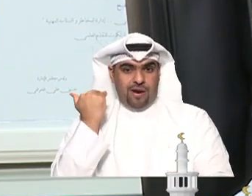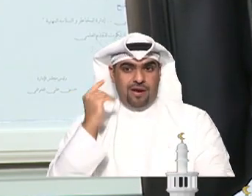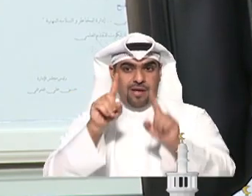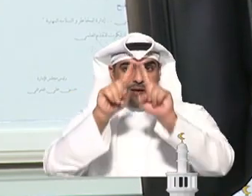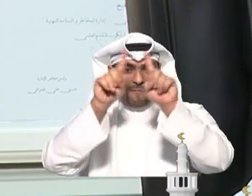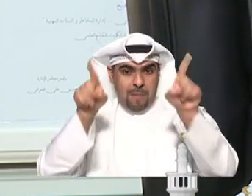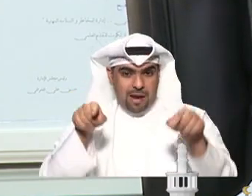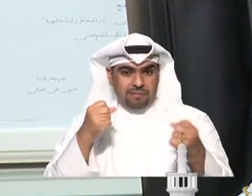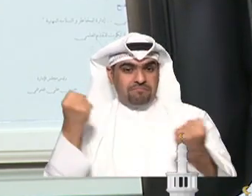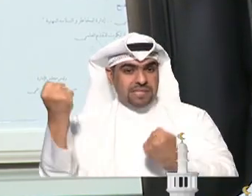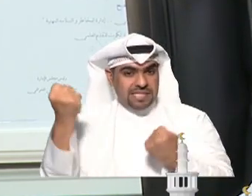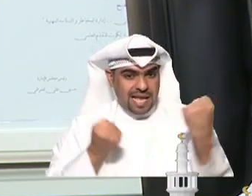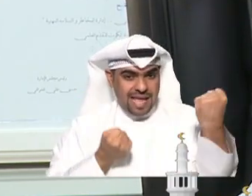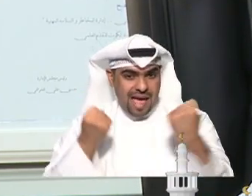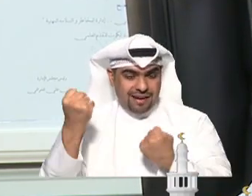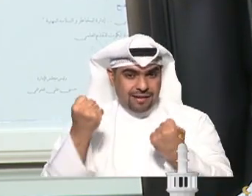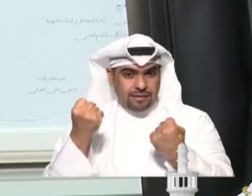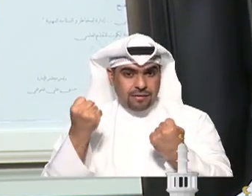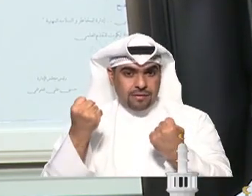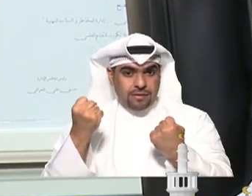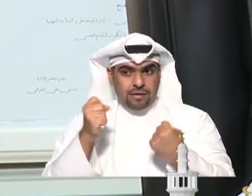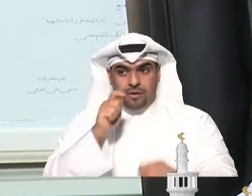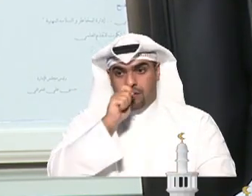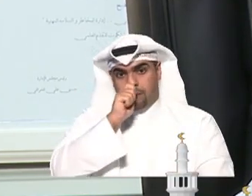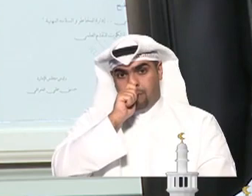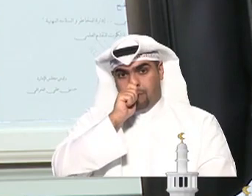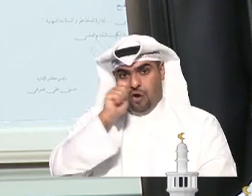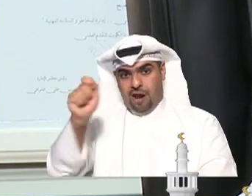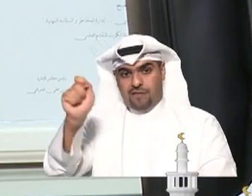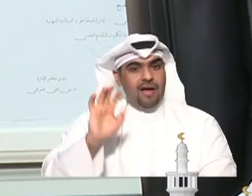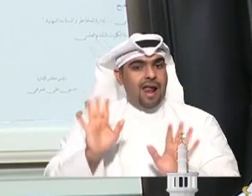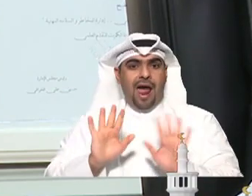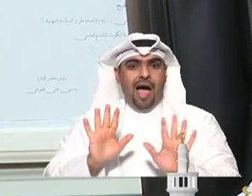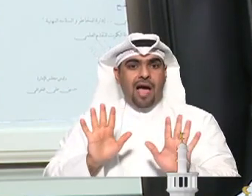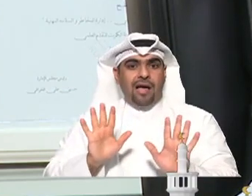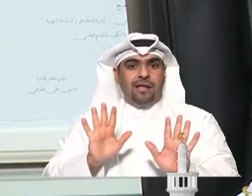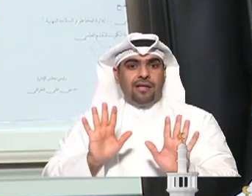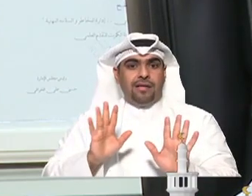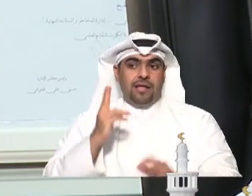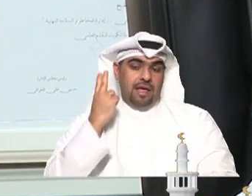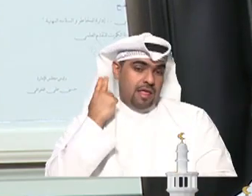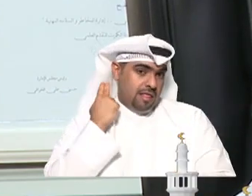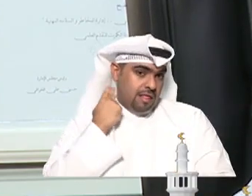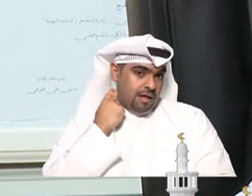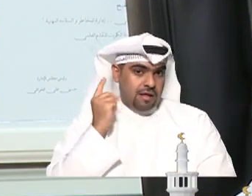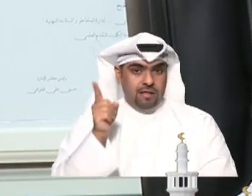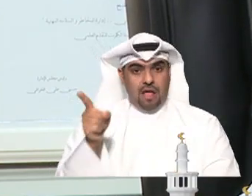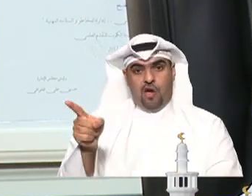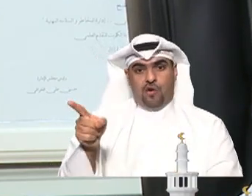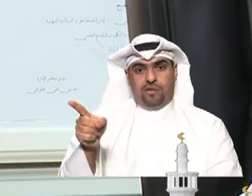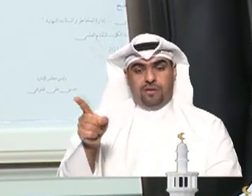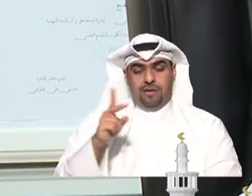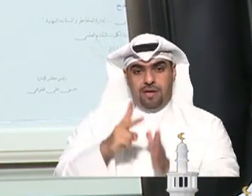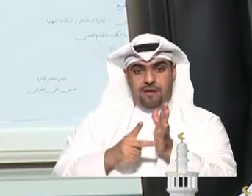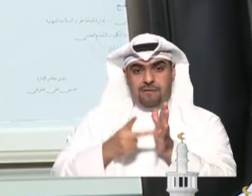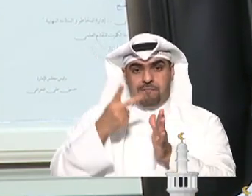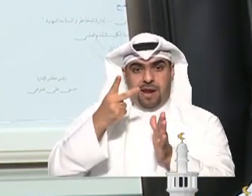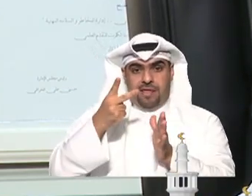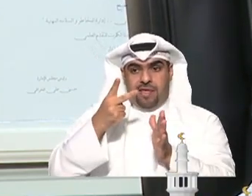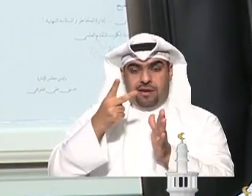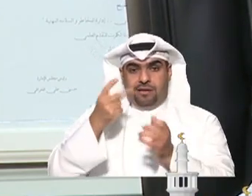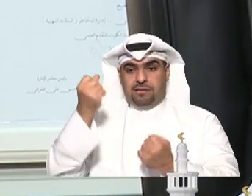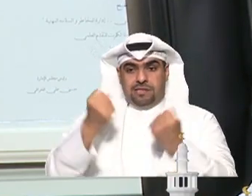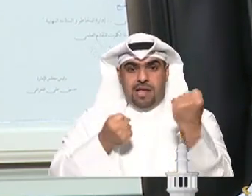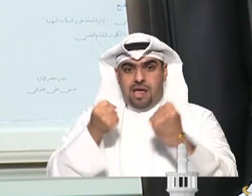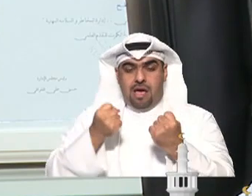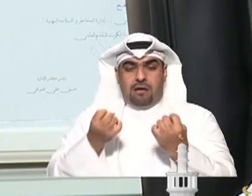المركبات المتنقلة بتحديد مواقع عملهم من خلال تفعيل خدمة GPS اللي هي موجود أساسا في هذه